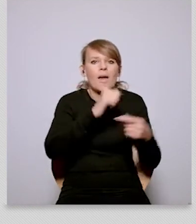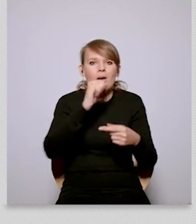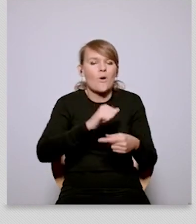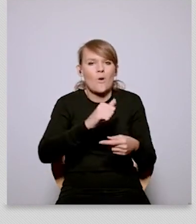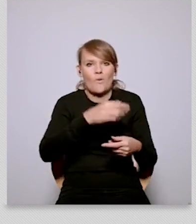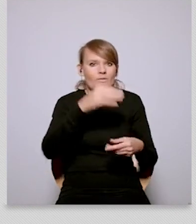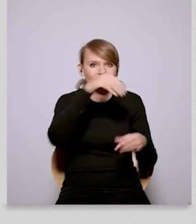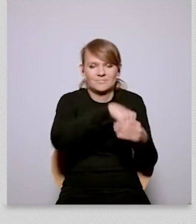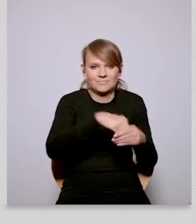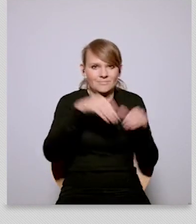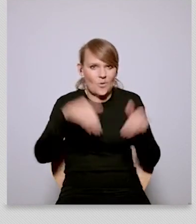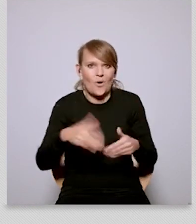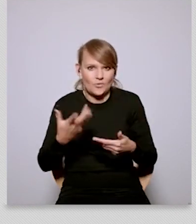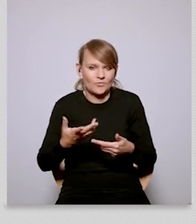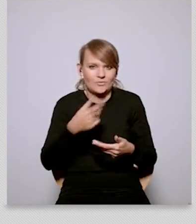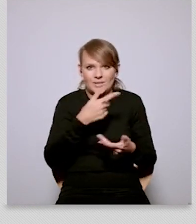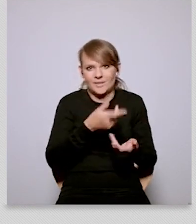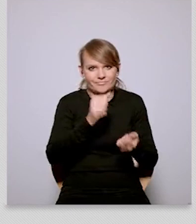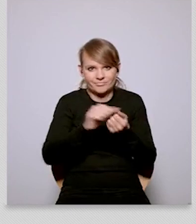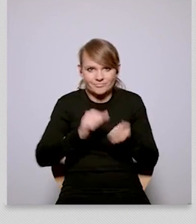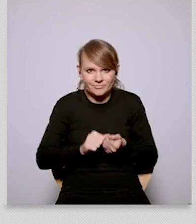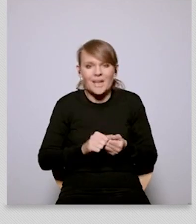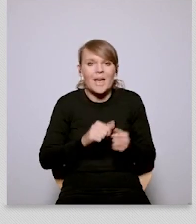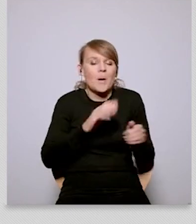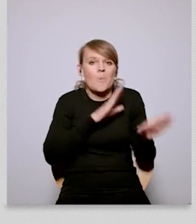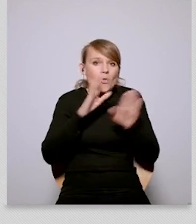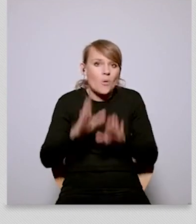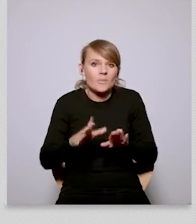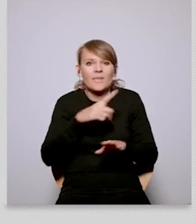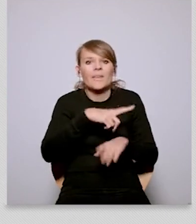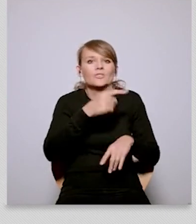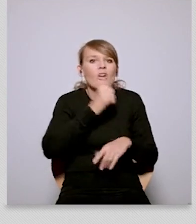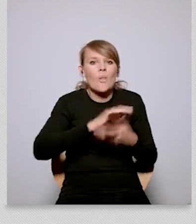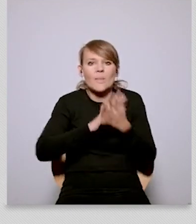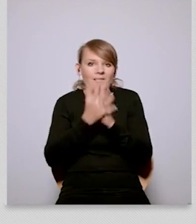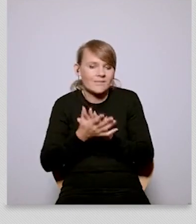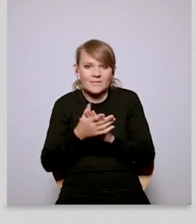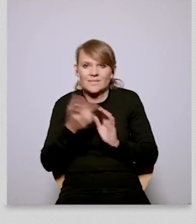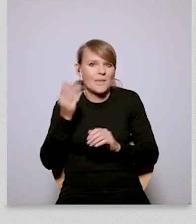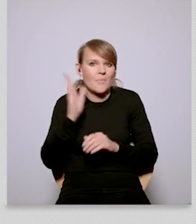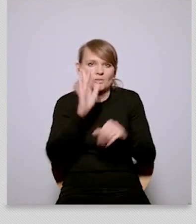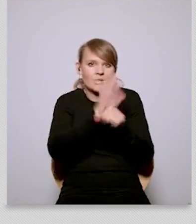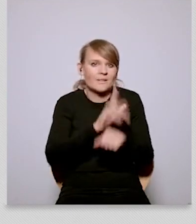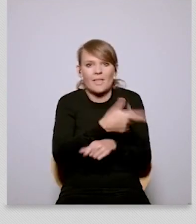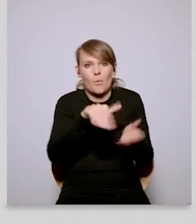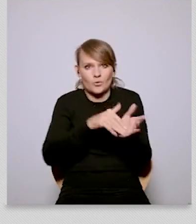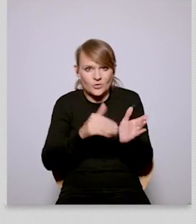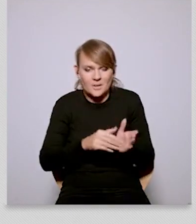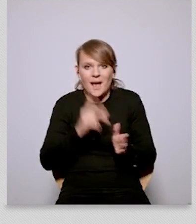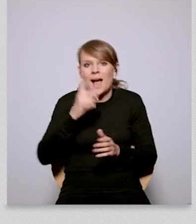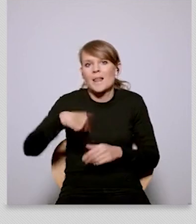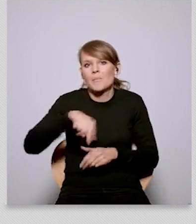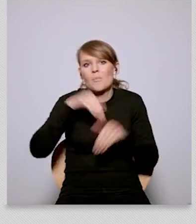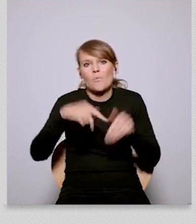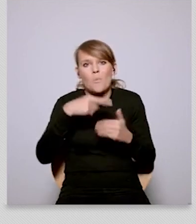podobnie może być z procesem zielonej transformacji że my nie będziemy negować bo nie negujemy w tej chwili jej konieczności ale będziemy mówili że to co chce